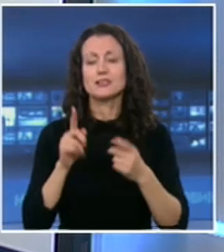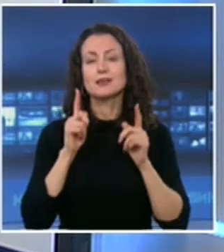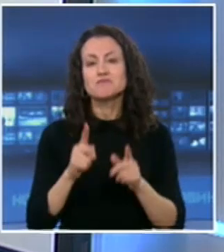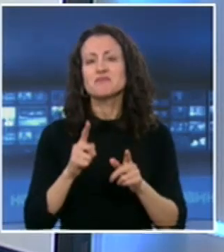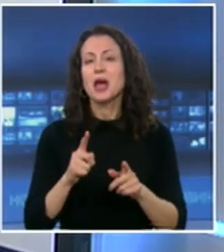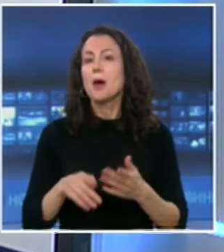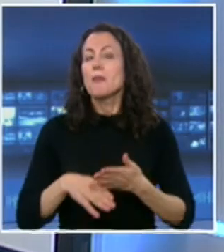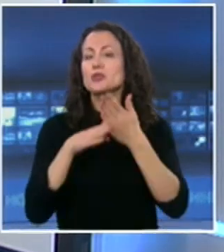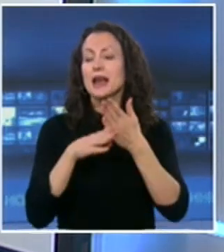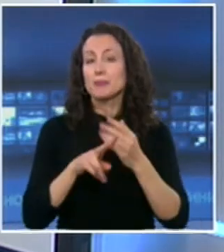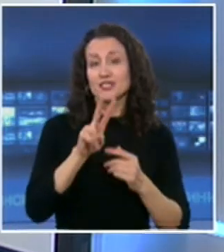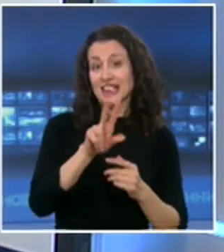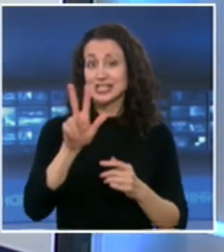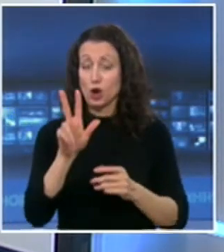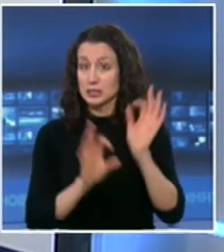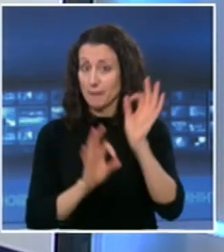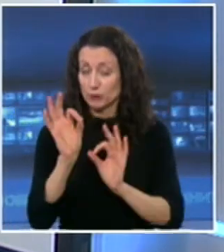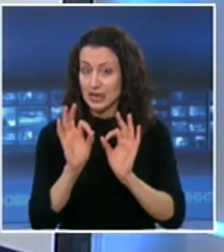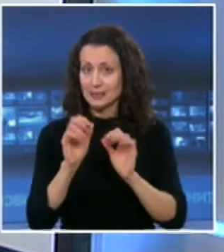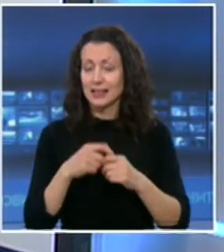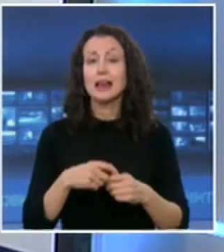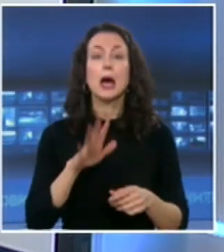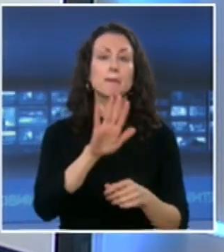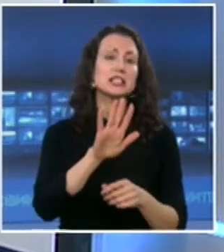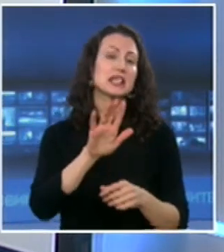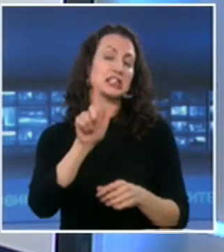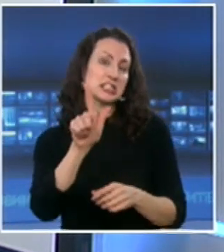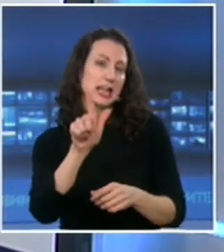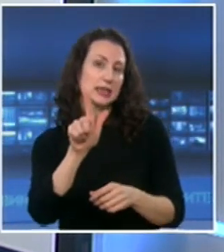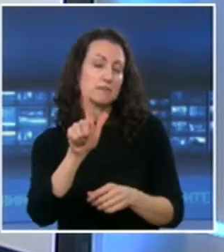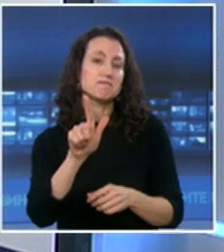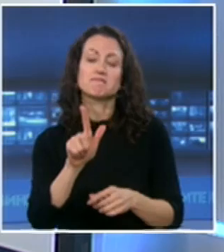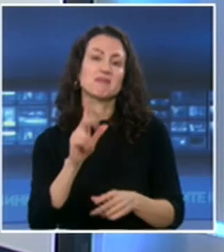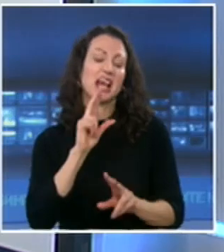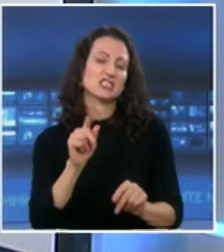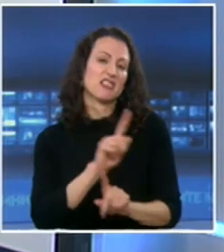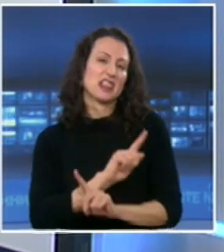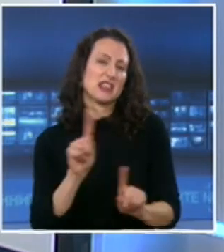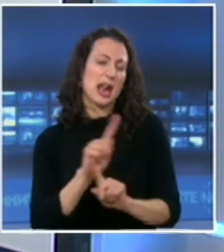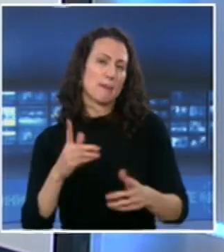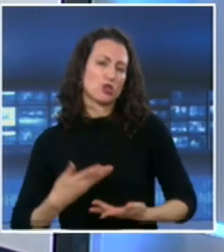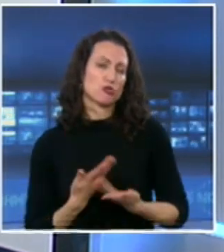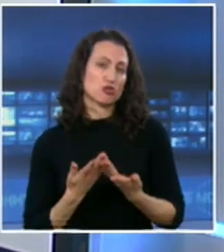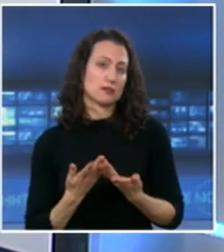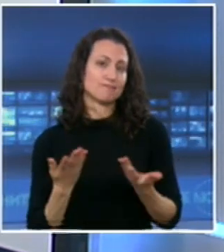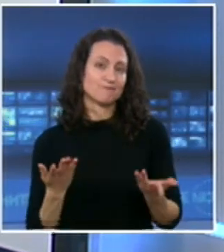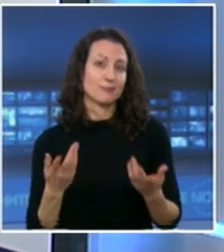подкрепят 28%, а 57% не споделят това мнение. Като цяло, българите са и против